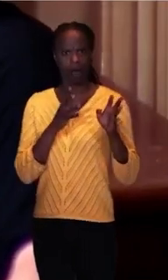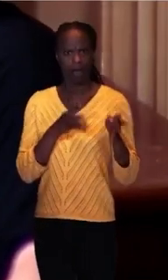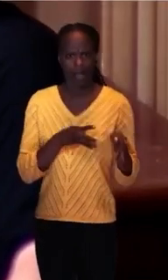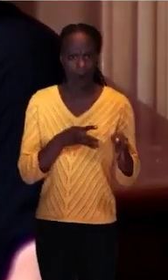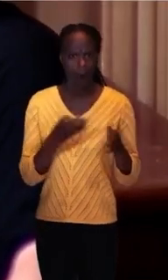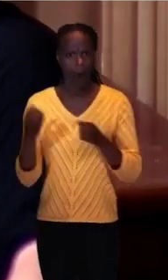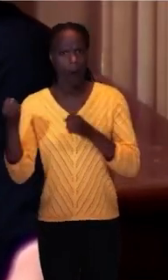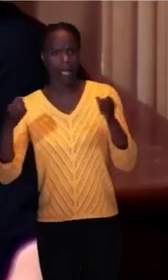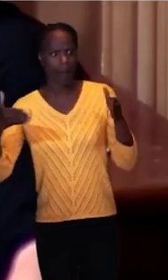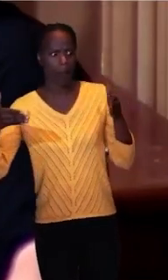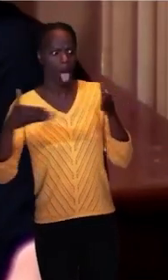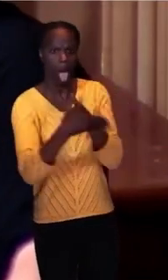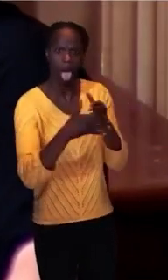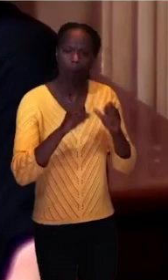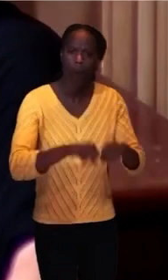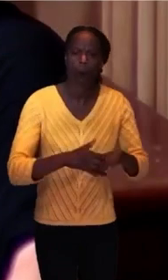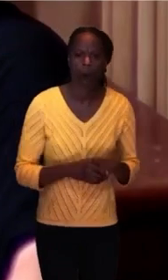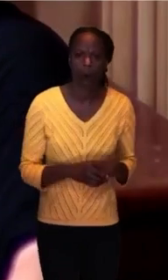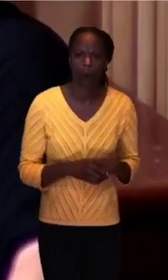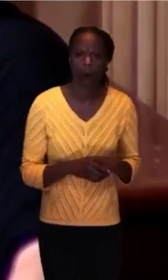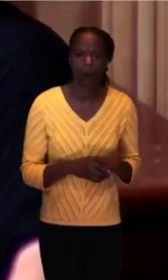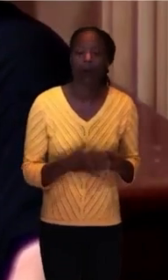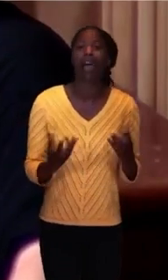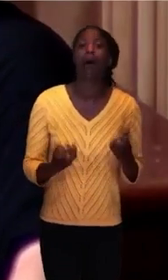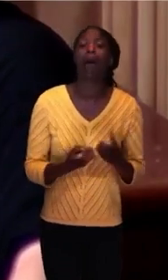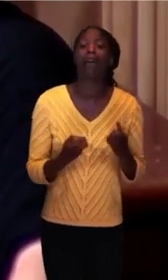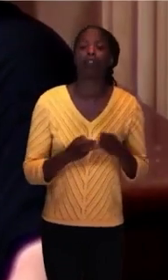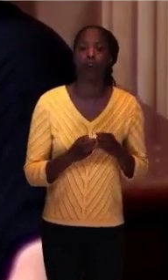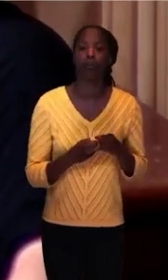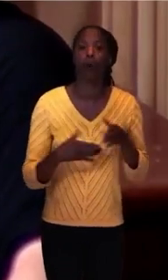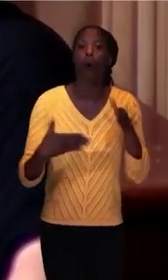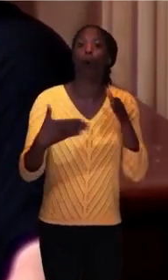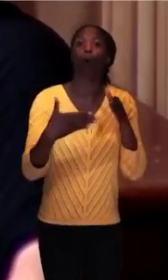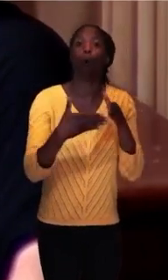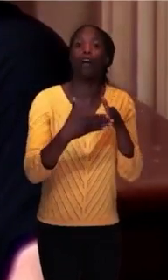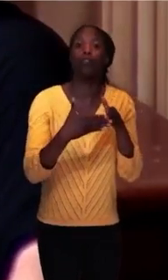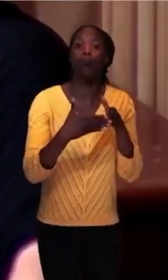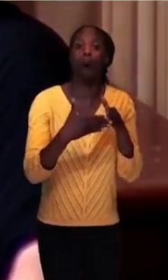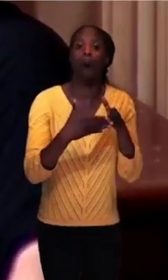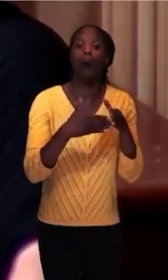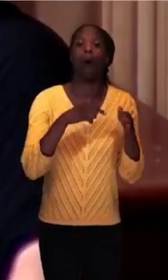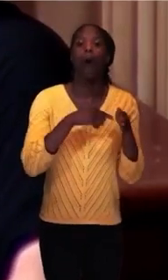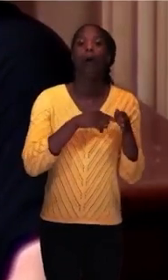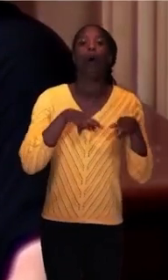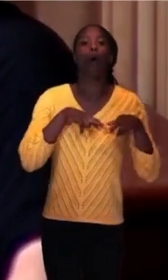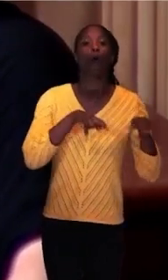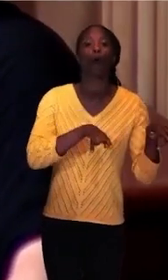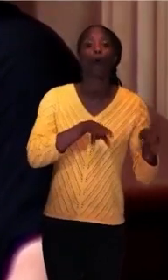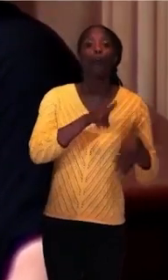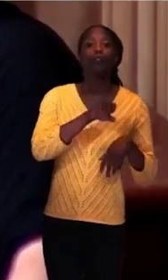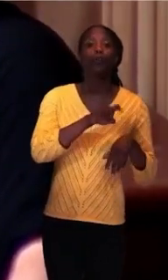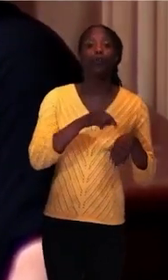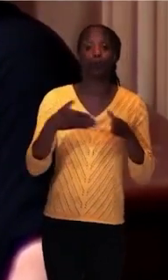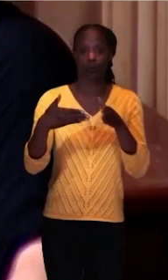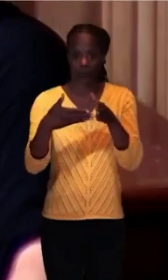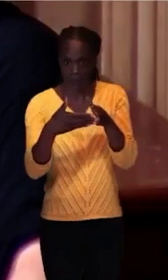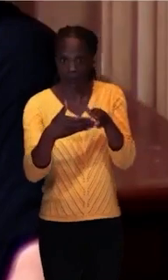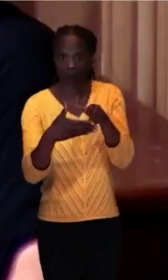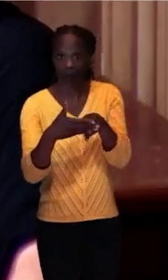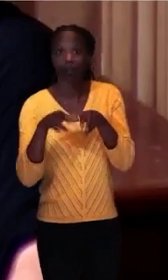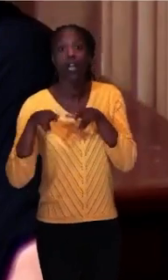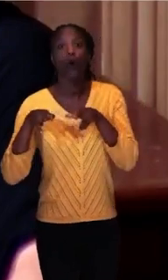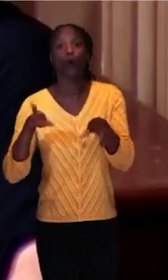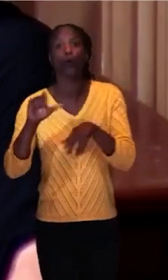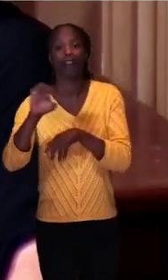du croisement de la rue du Tondu et de la rue Belleville, Monsieur Jean-Jean. Il est toujours aussi dangereux et il y a toujours autant de personnes qui font le sens unique. Et puis dernière chose,